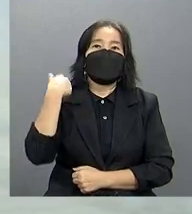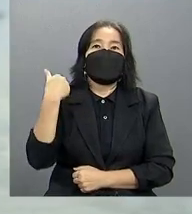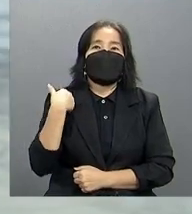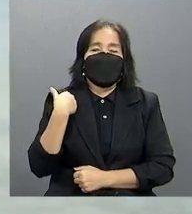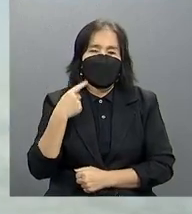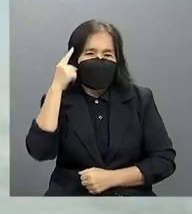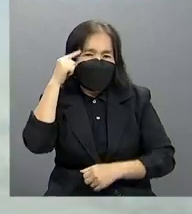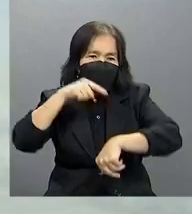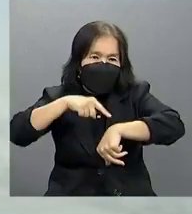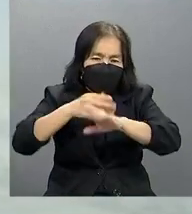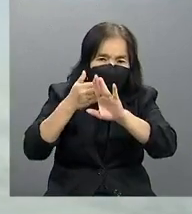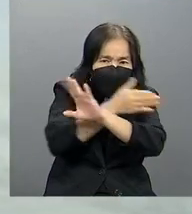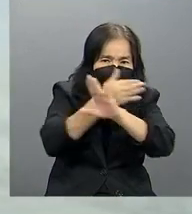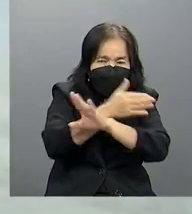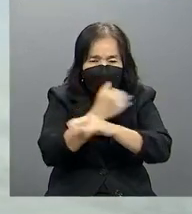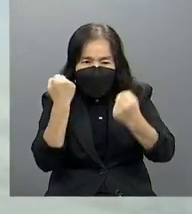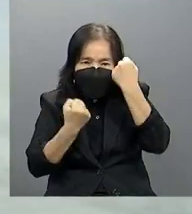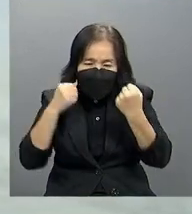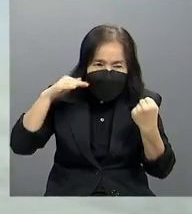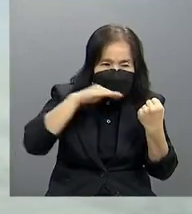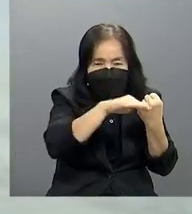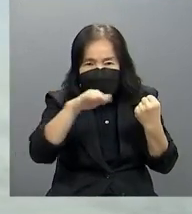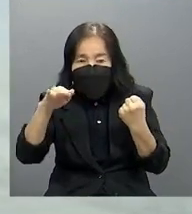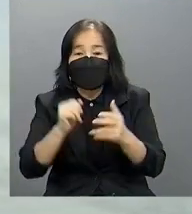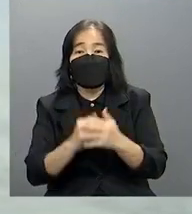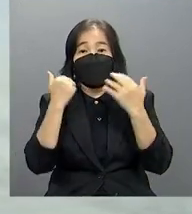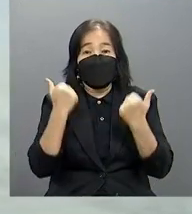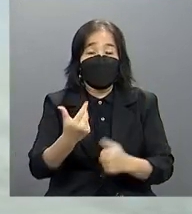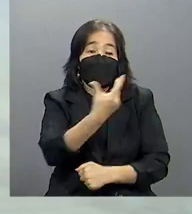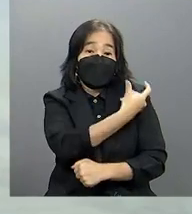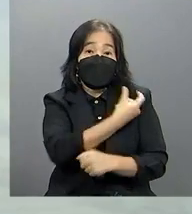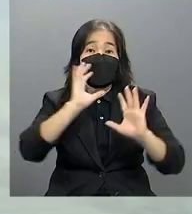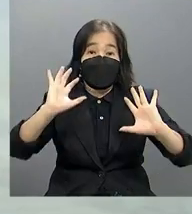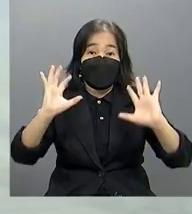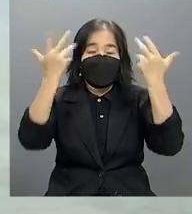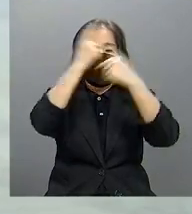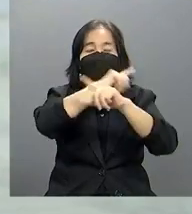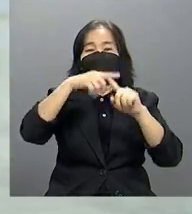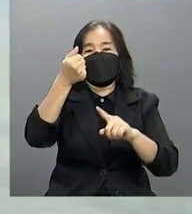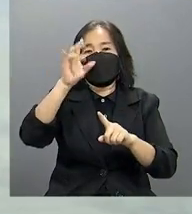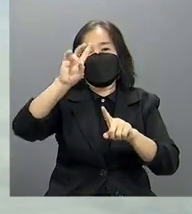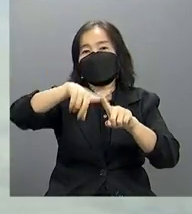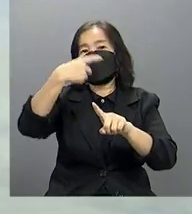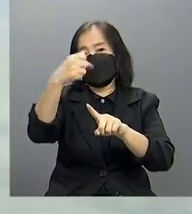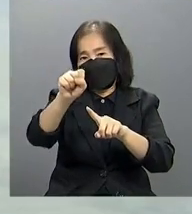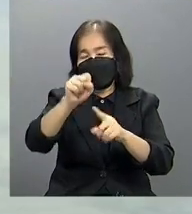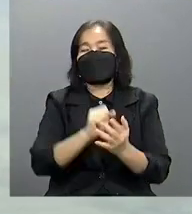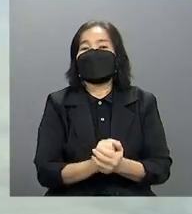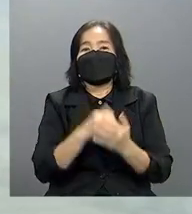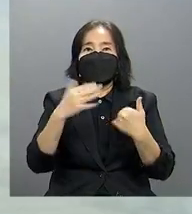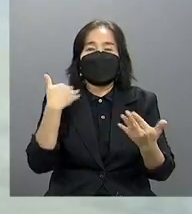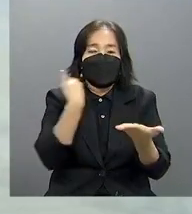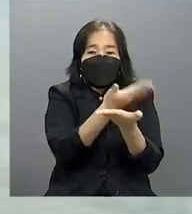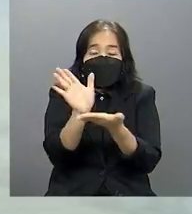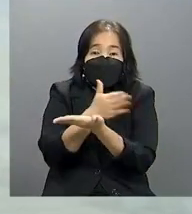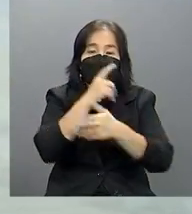กครั้งหนึ่งสำหรับการฉีดวัคซีนในวันนี้จะไปสิ้นสุดวันที่17ตุลาคมนี้ค่ะ โดยจะมีการแบ่งสรรจัดเวลารอบคิวกันอย่